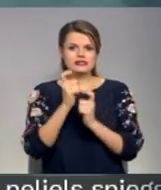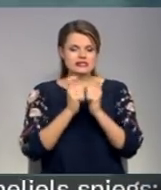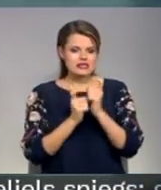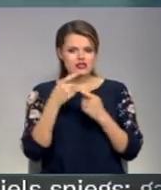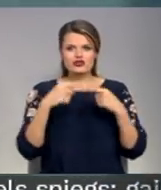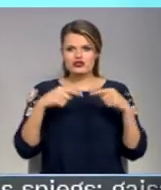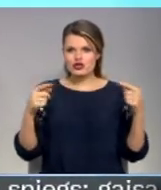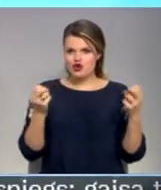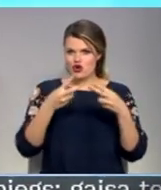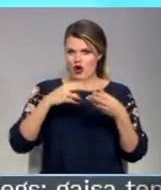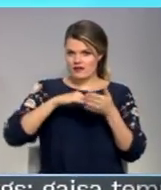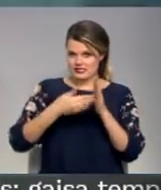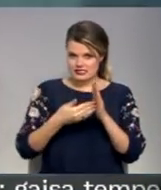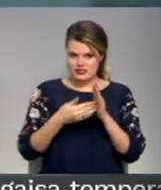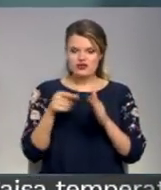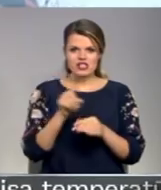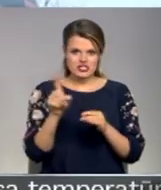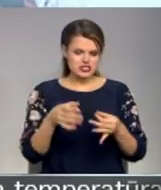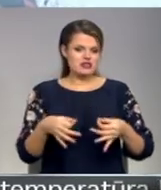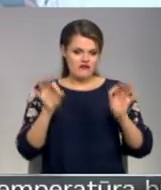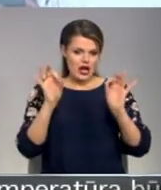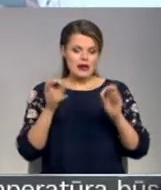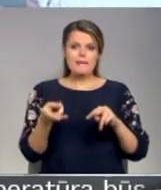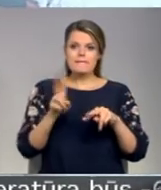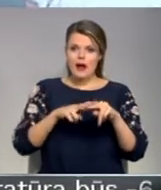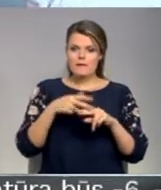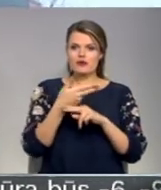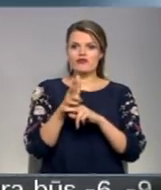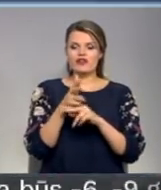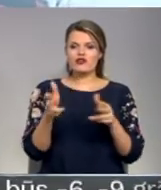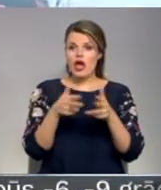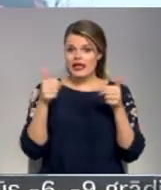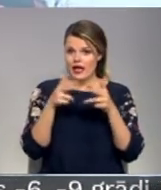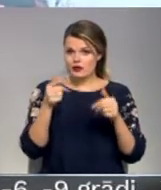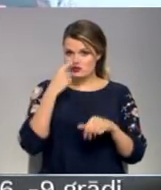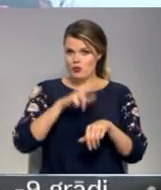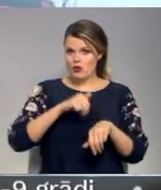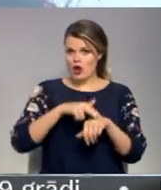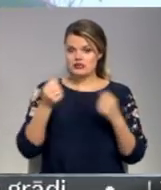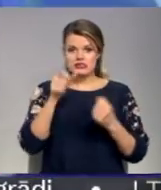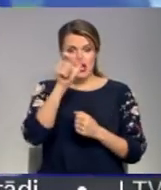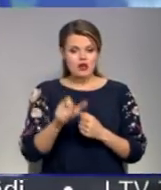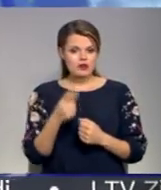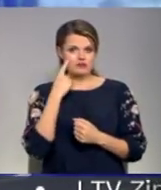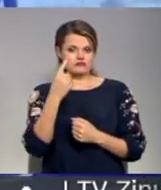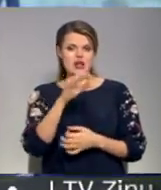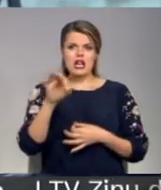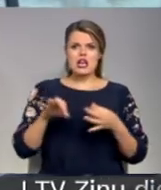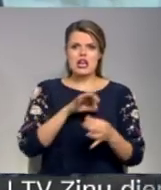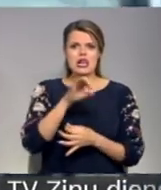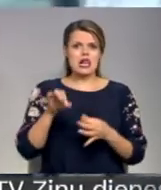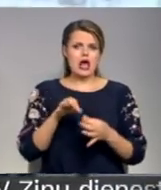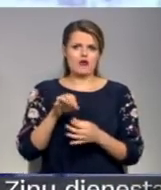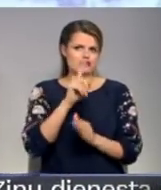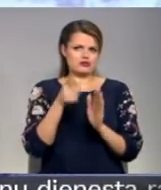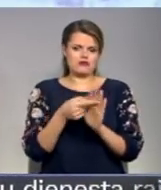arī dažādās konflikta situācijās, tas ir būtiski. Papildus video ieraksti arī no policijas darbinieka skata punkta liekus jautājums būtībā